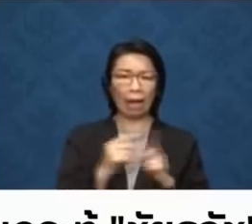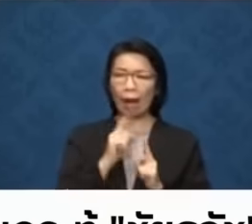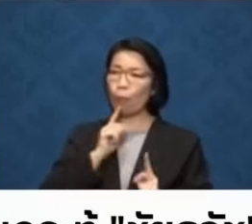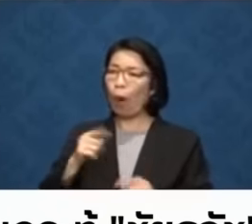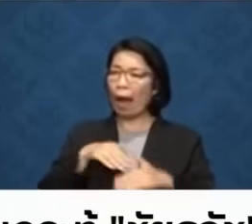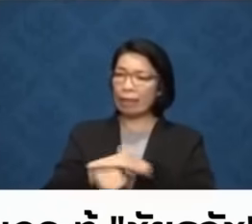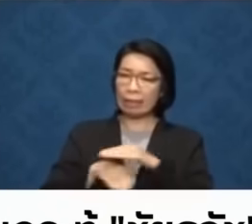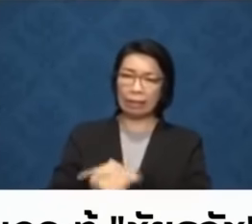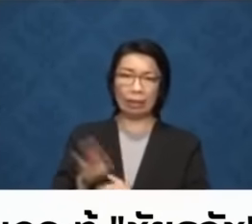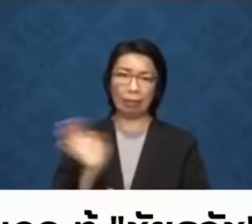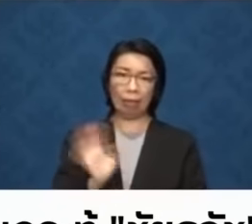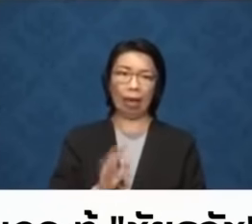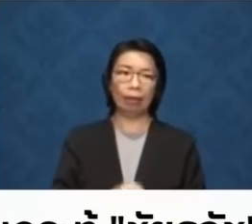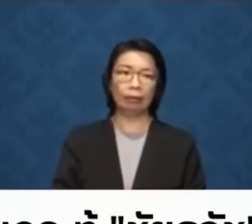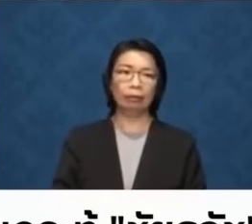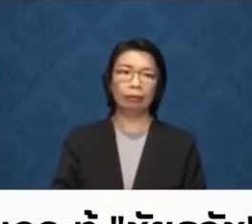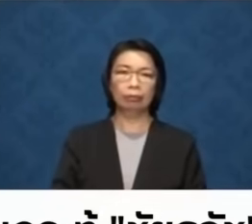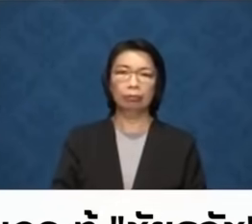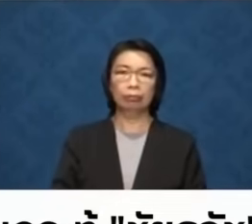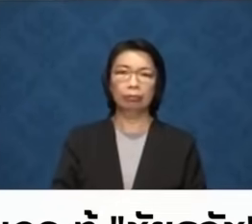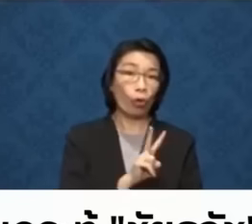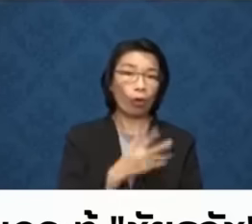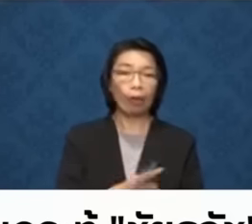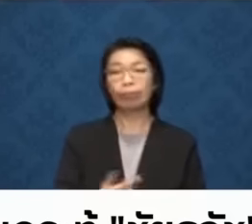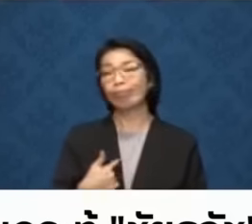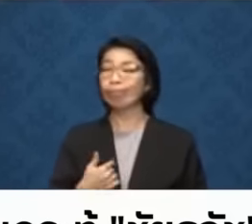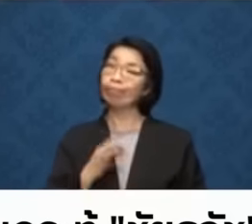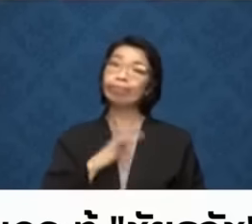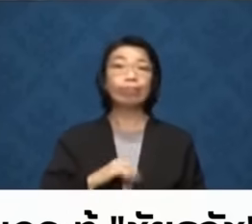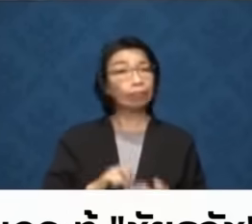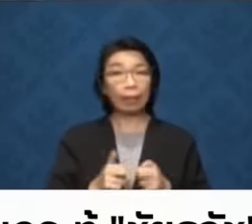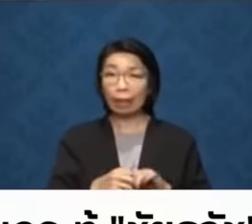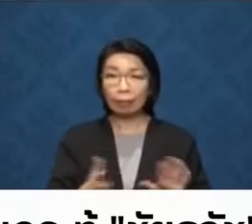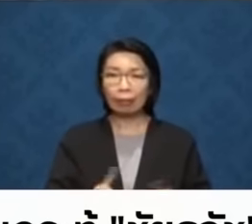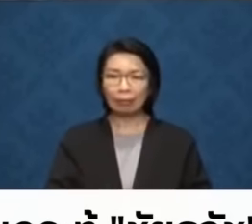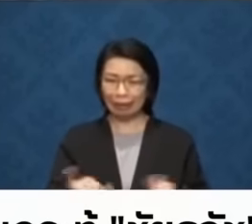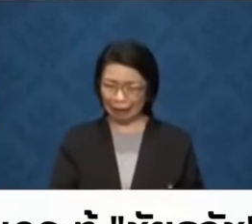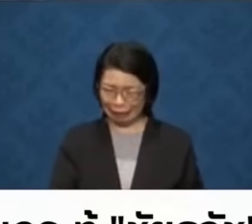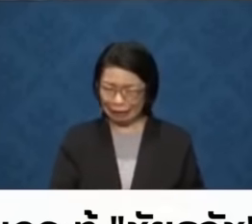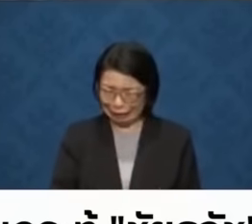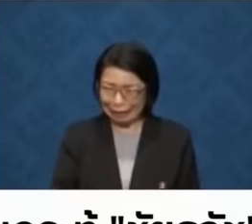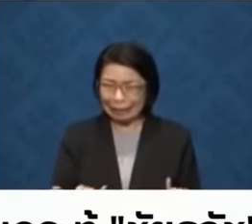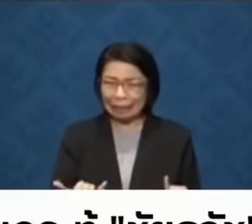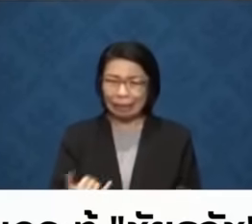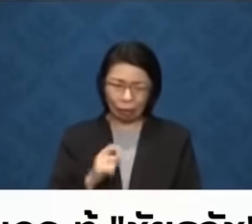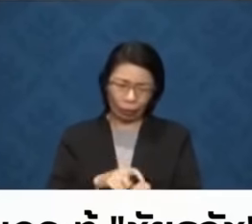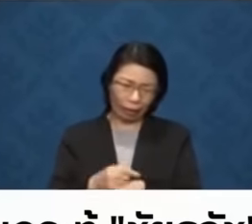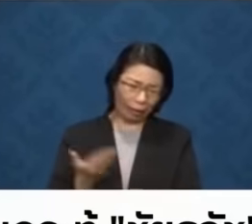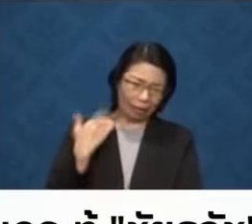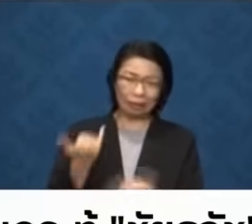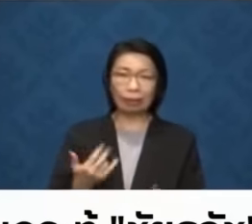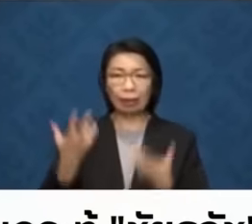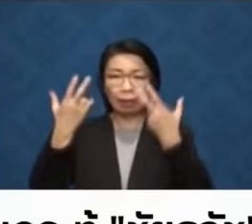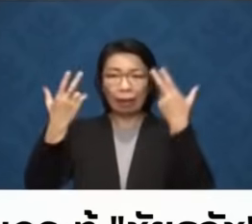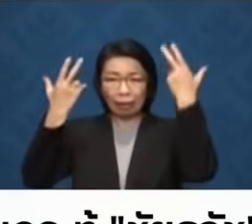าสิครับไม่มีทางหนีครับ ท่านผู้ชมคือคุณชนวัฒน์ถ้าพูดง่ายๆท่